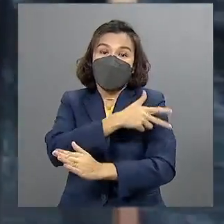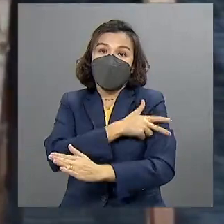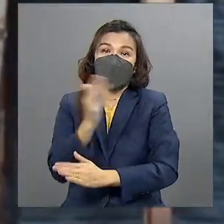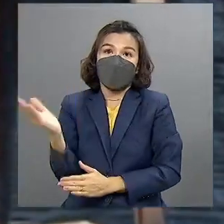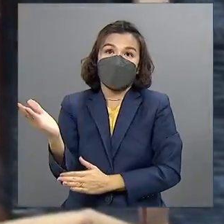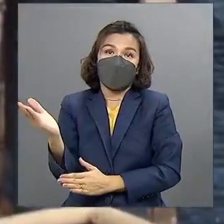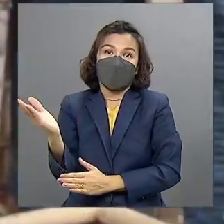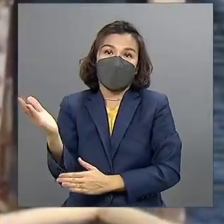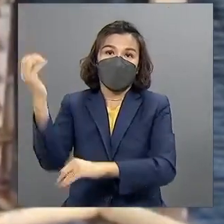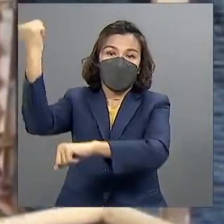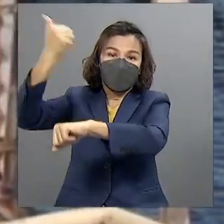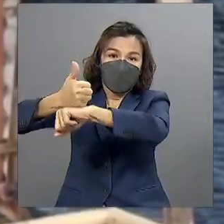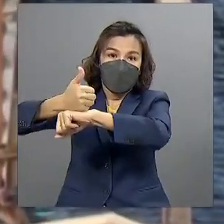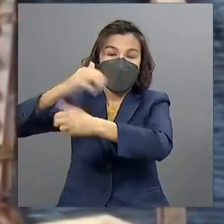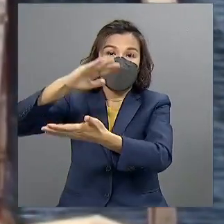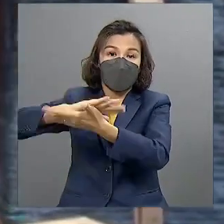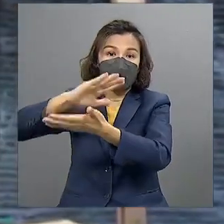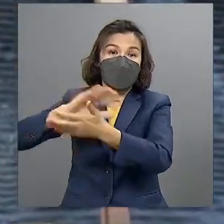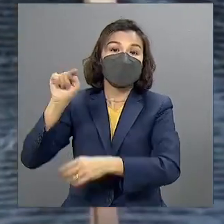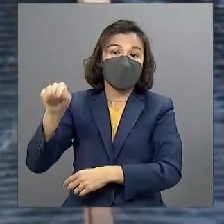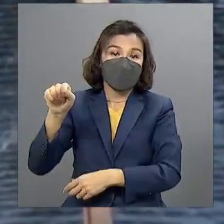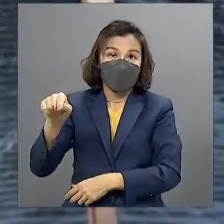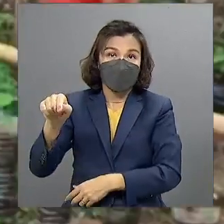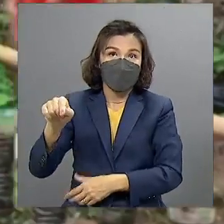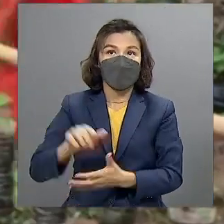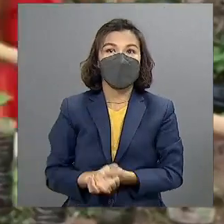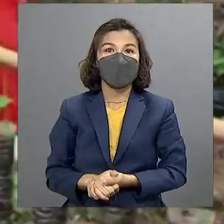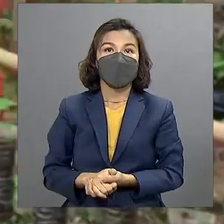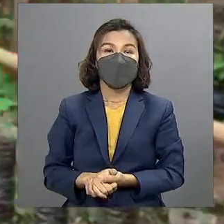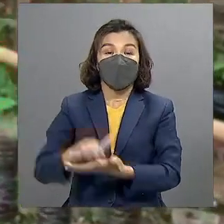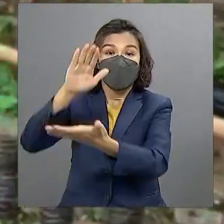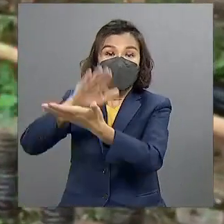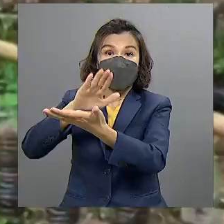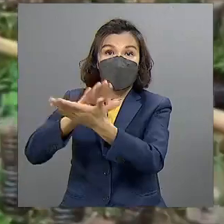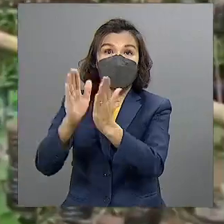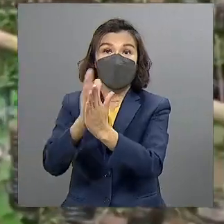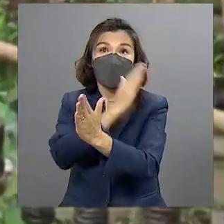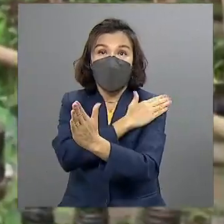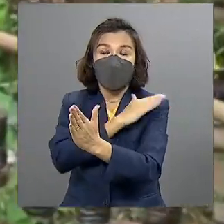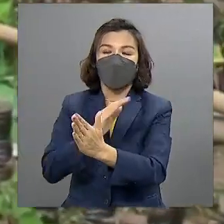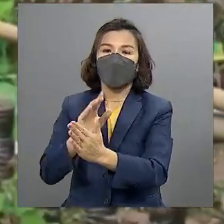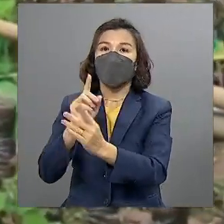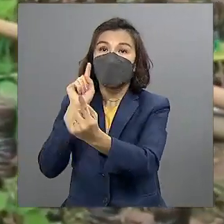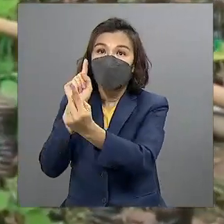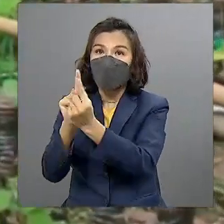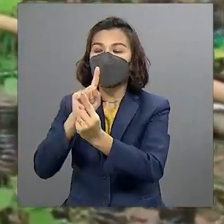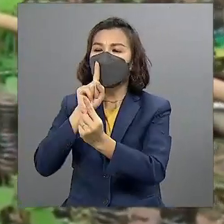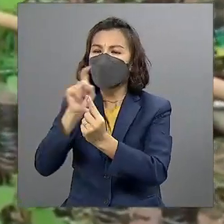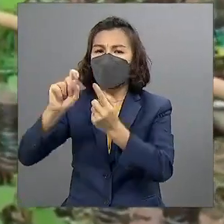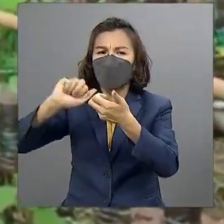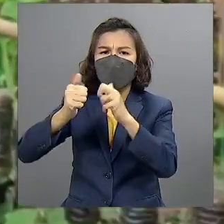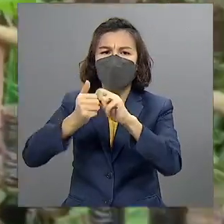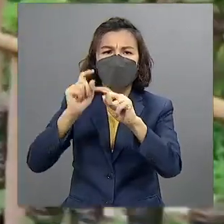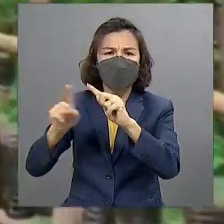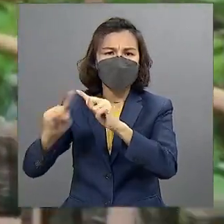รงเรียนวัดพระแก้วดอนเต้าสุชาดารามเพื่อสอบถามปัญหาข้อขัดข้องด้านต่างๆก็พร้อมที่จะนำม